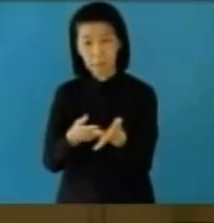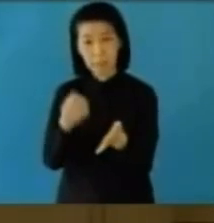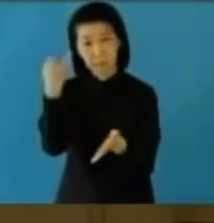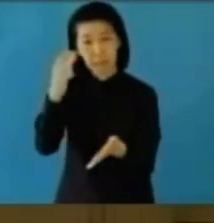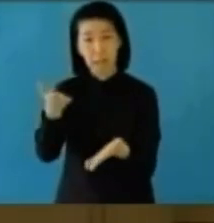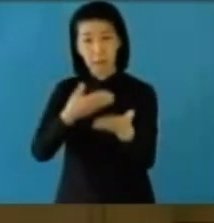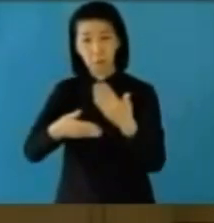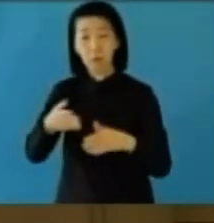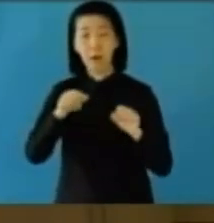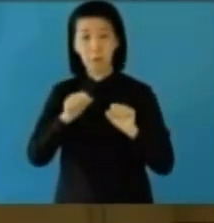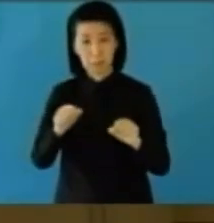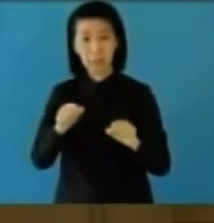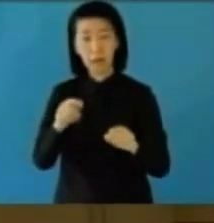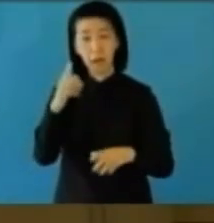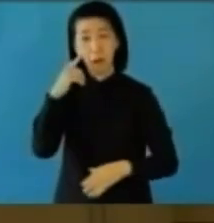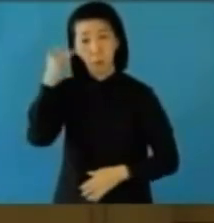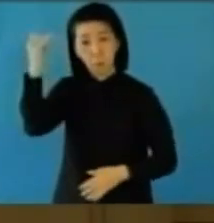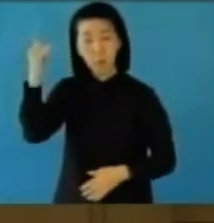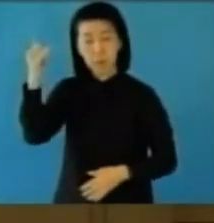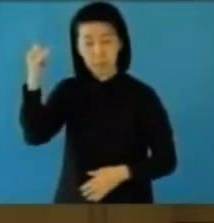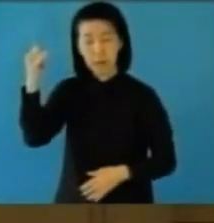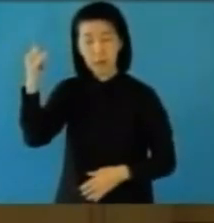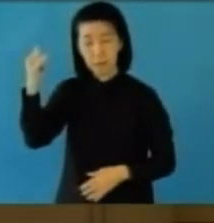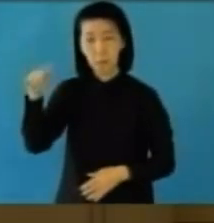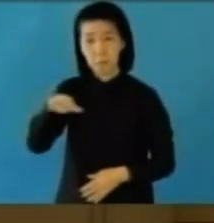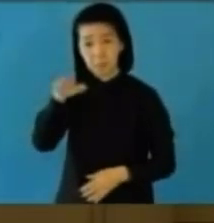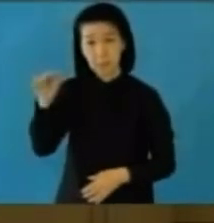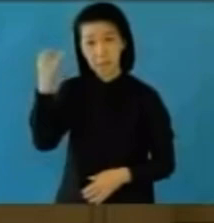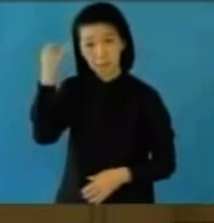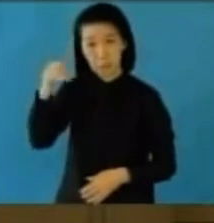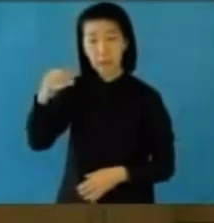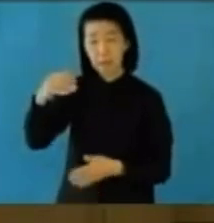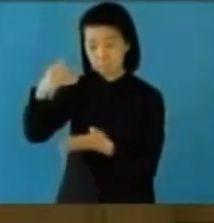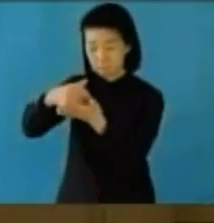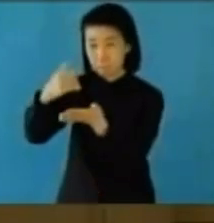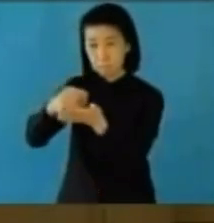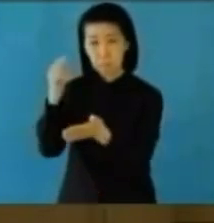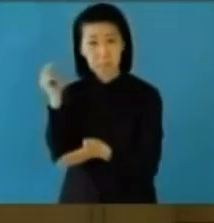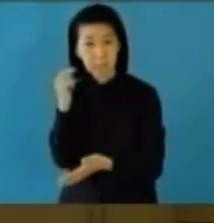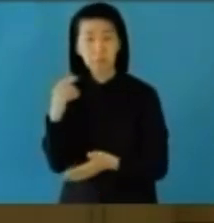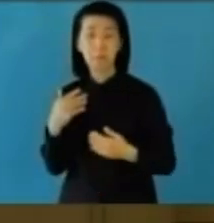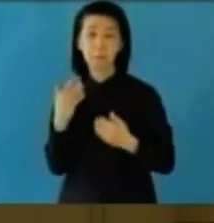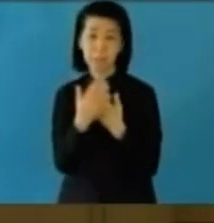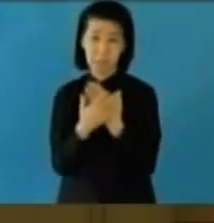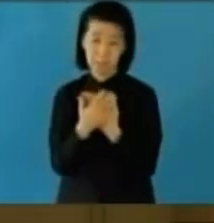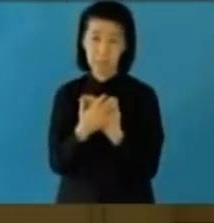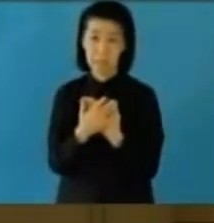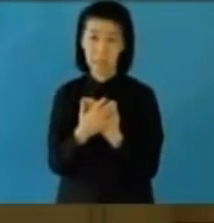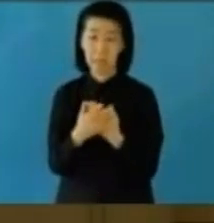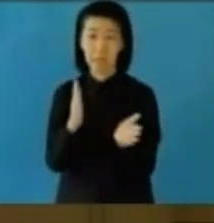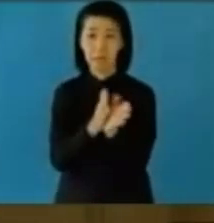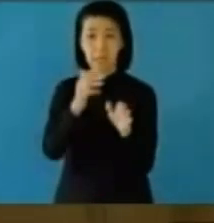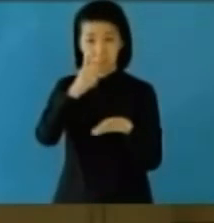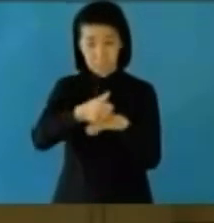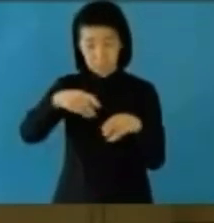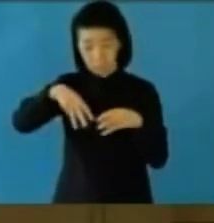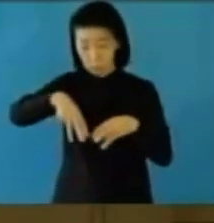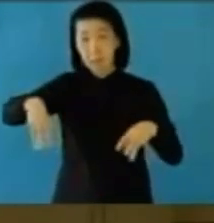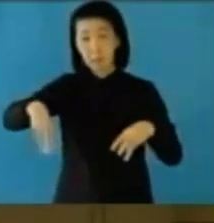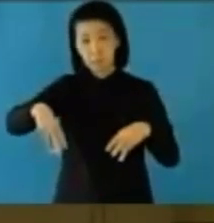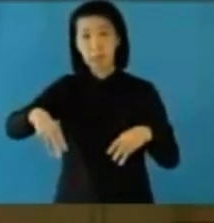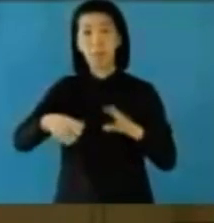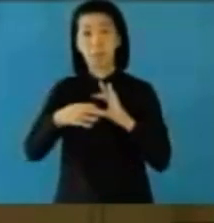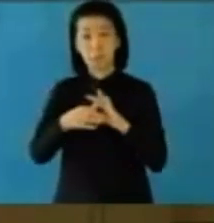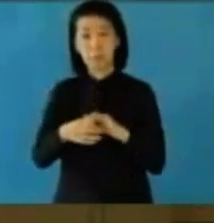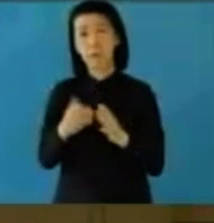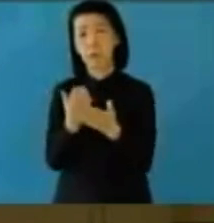知事の思い、知事の考え方を聞くことが大事ですよ。これは教育委員会の話じゃなくて、知事自身のやっぱりマニフェストでございますから、そのことを改めて要望しておきます。で、